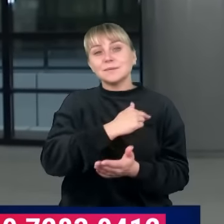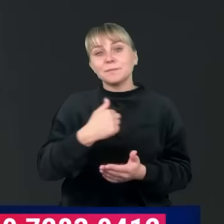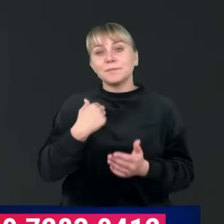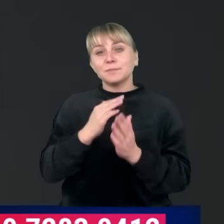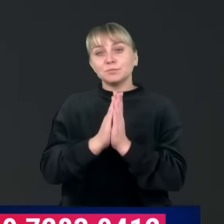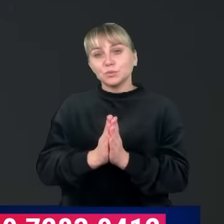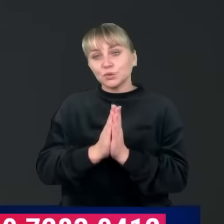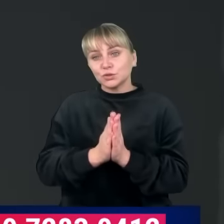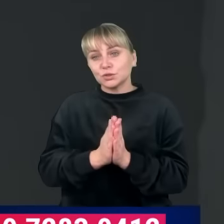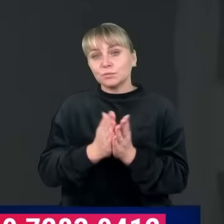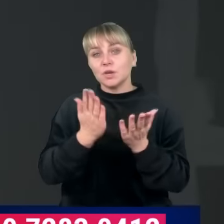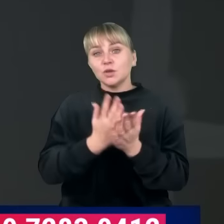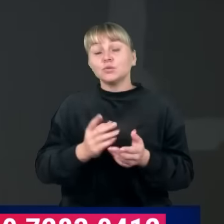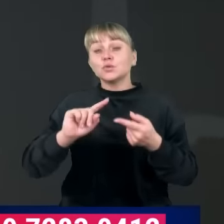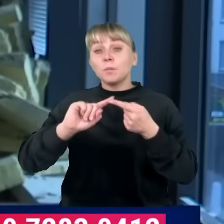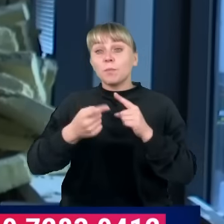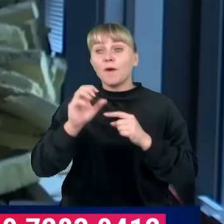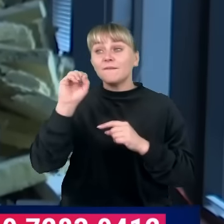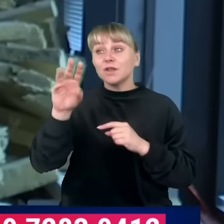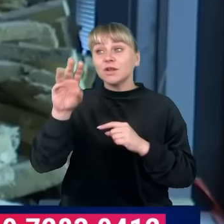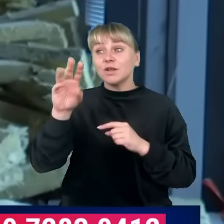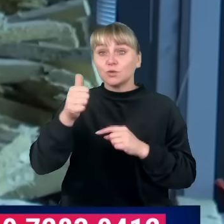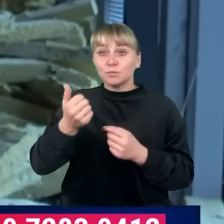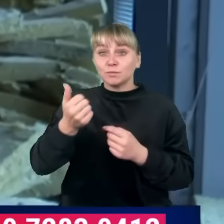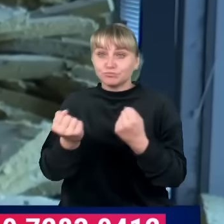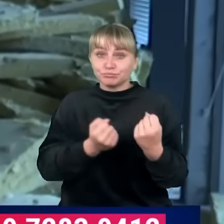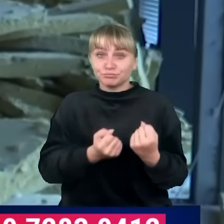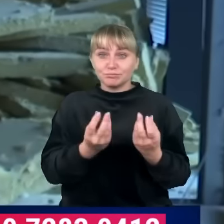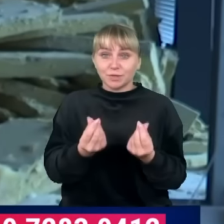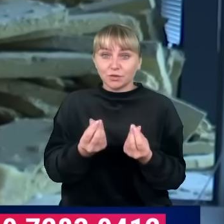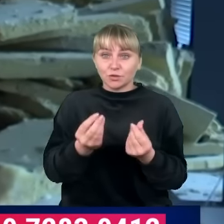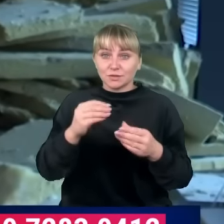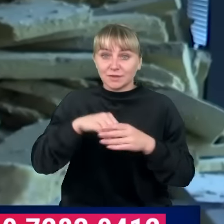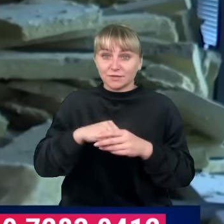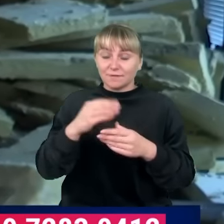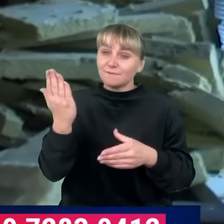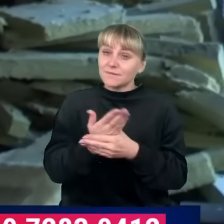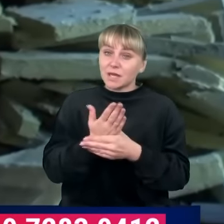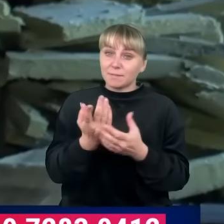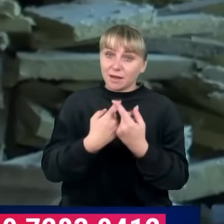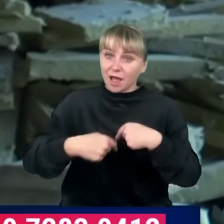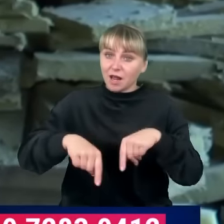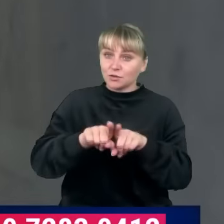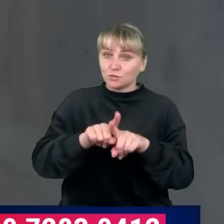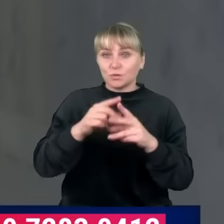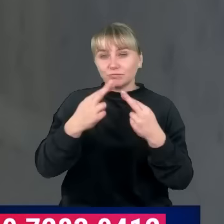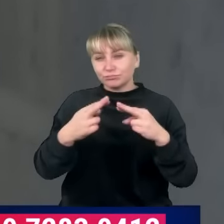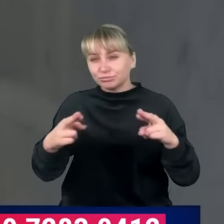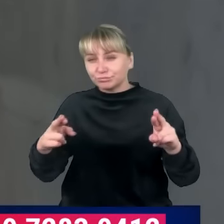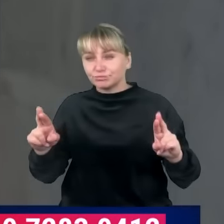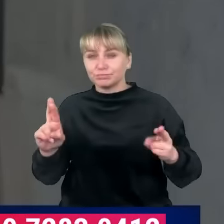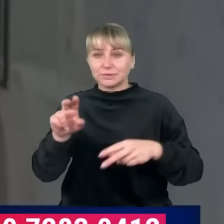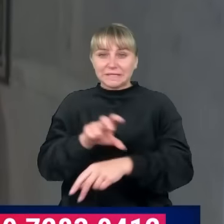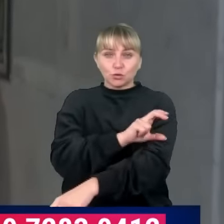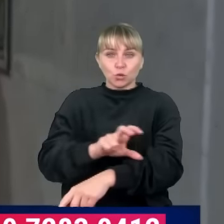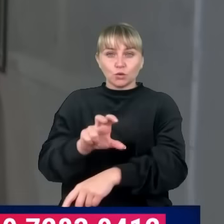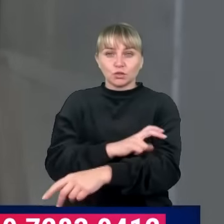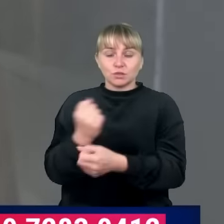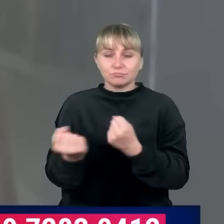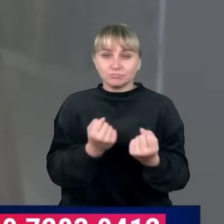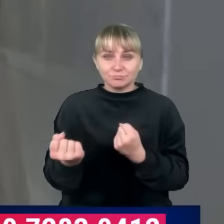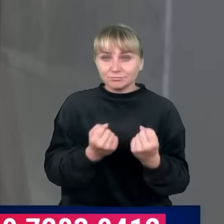wspomnieliśmy na początku, po wysłaniu pierwszej transzy pieniędzy do firmy, która realizuje dla nas już zakupy czysto technologiczne. No i to